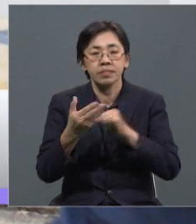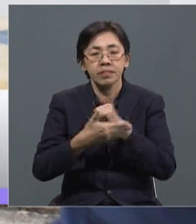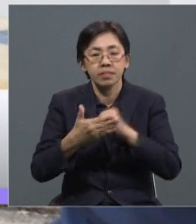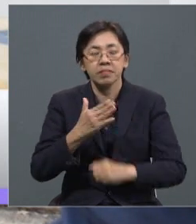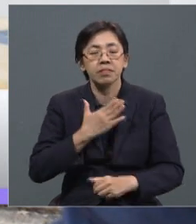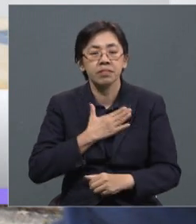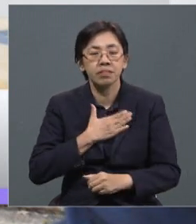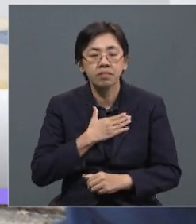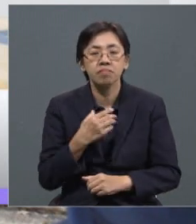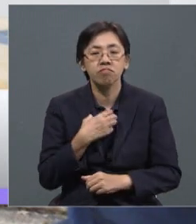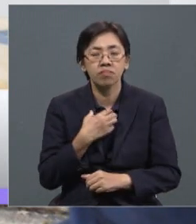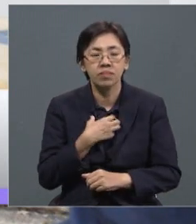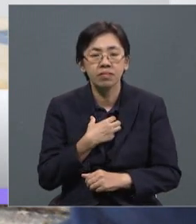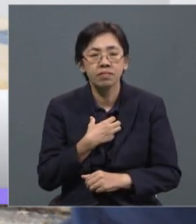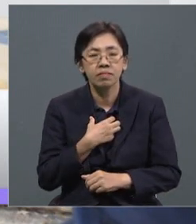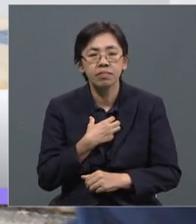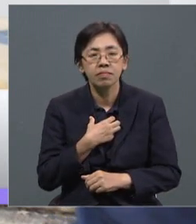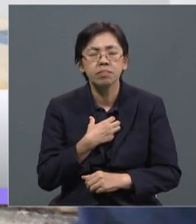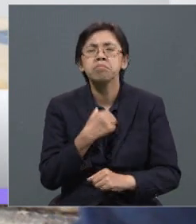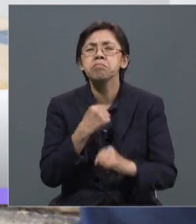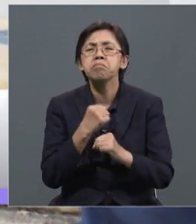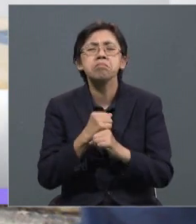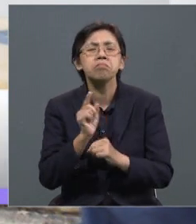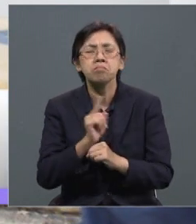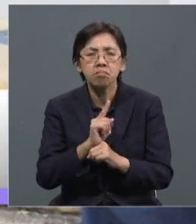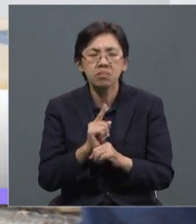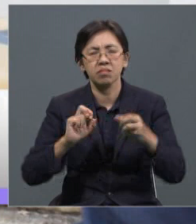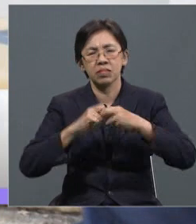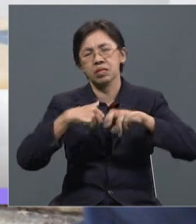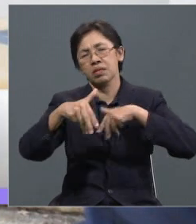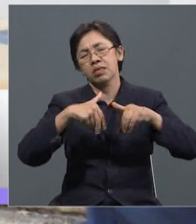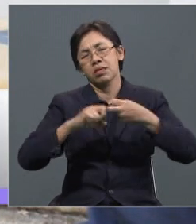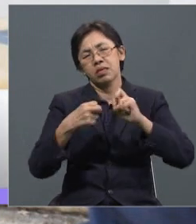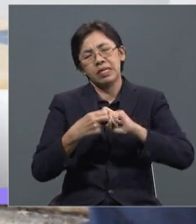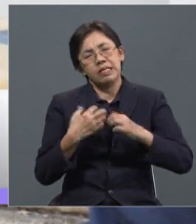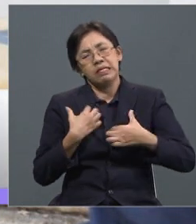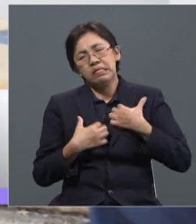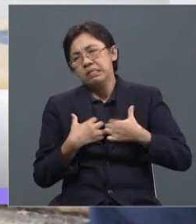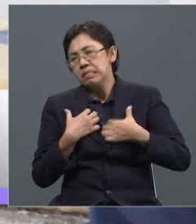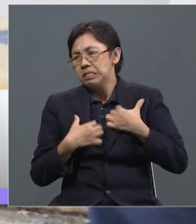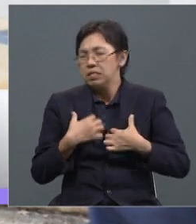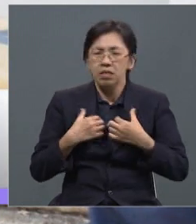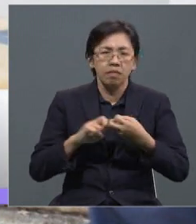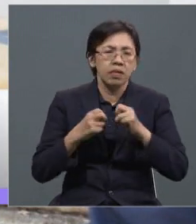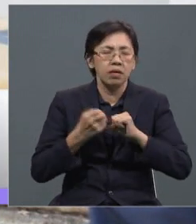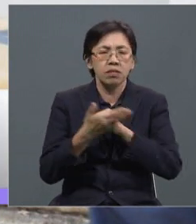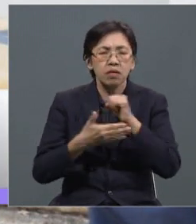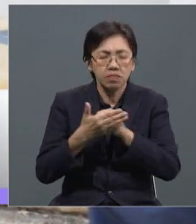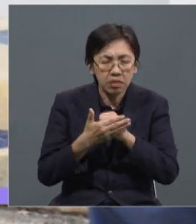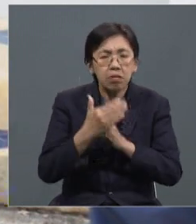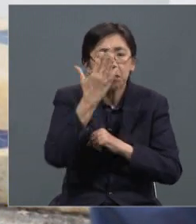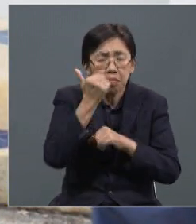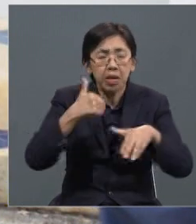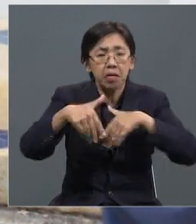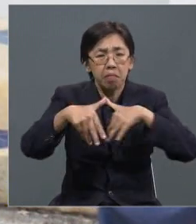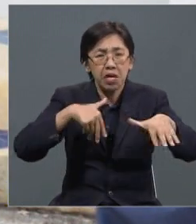ใจที่จะทำเพื่อลดปัญหาให้กับพี่น้องประชาชนที่ได้รับผลกระทบจากยาเสพติดเพราะมีประชา